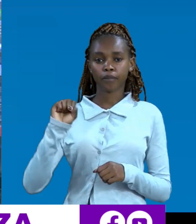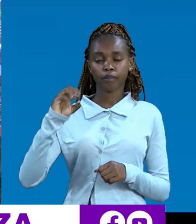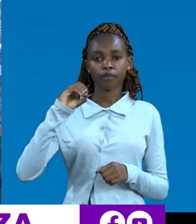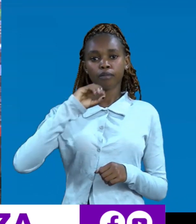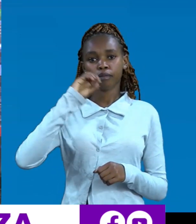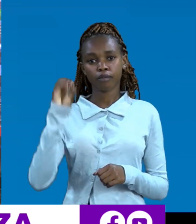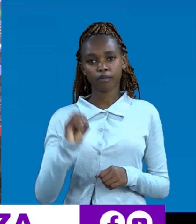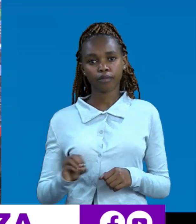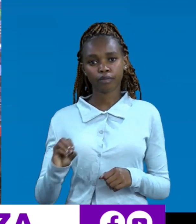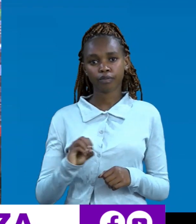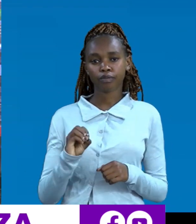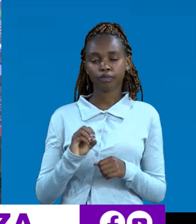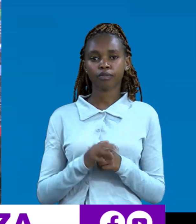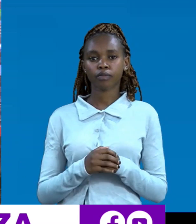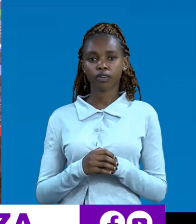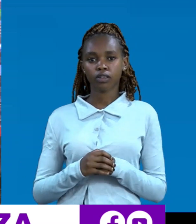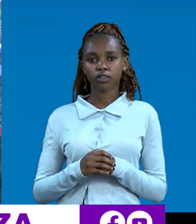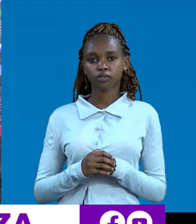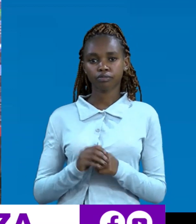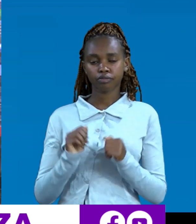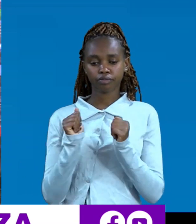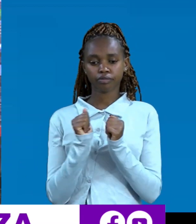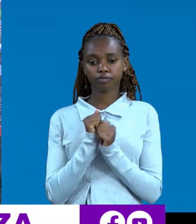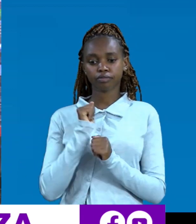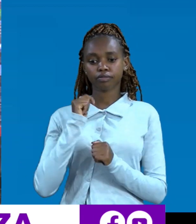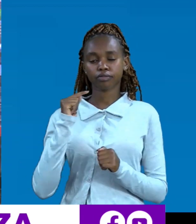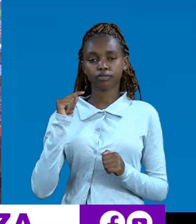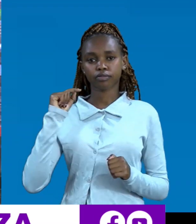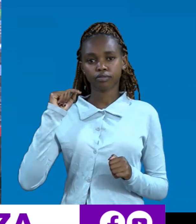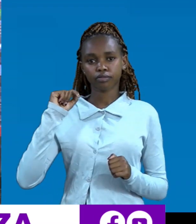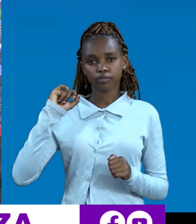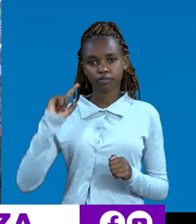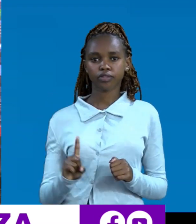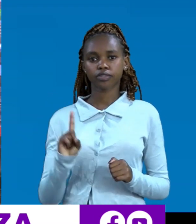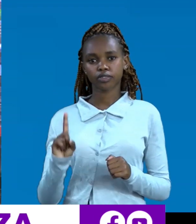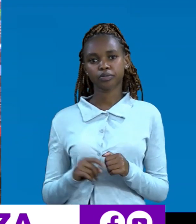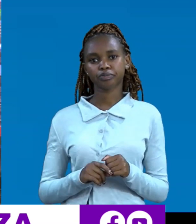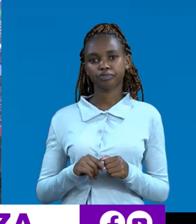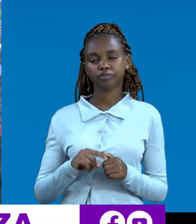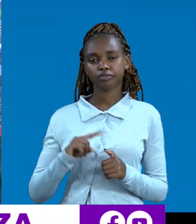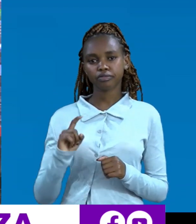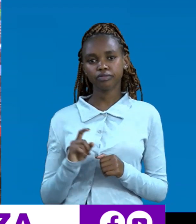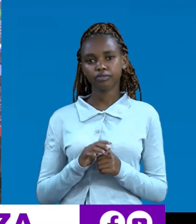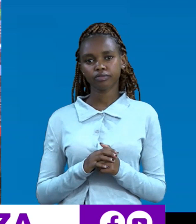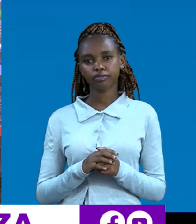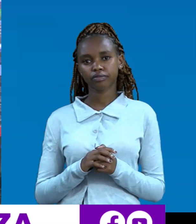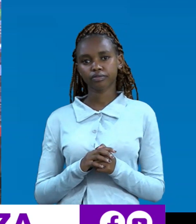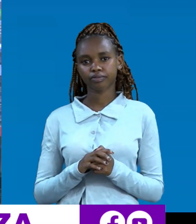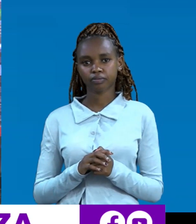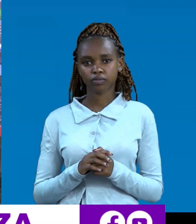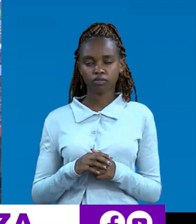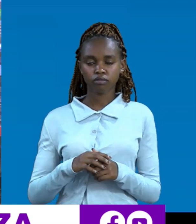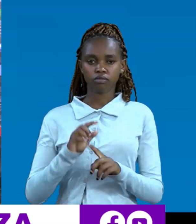ama before December. Amesema January. January 2024 first. Sawa. Watu wakirudi. watu wakirudi kutoka